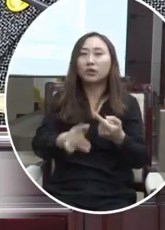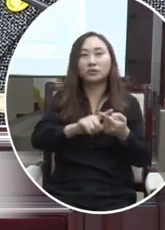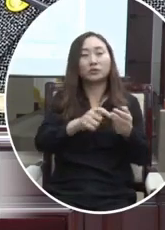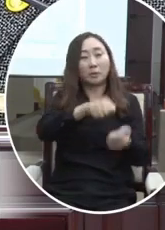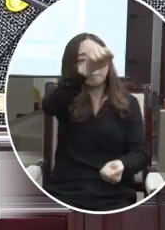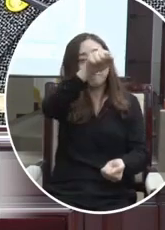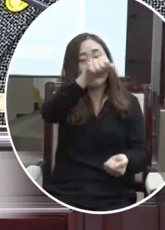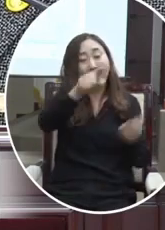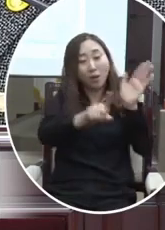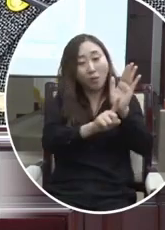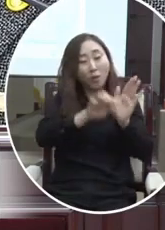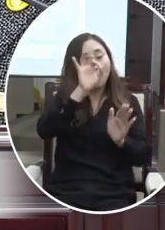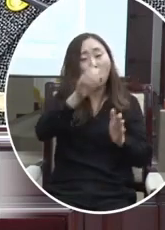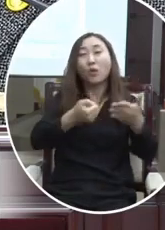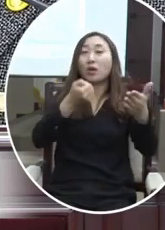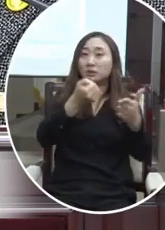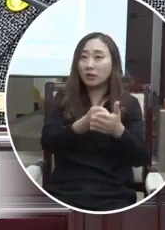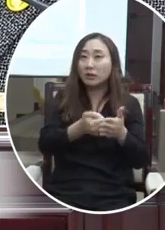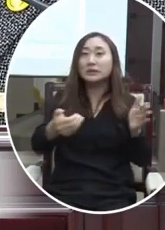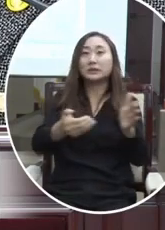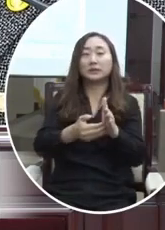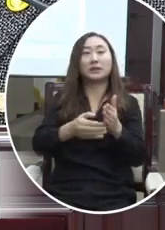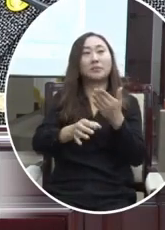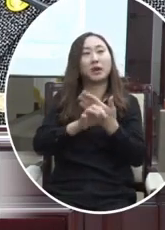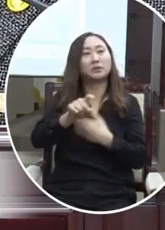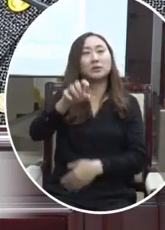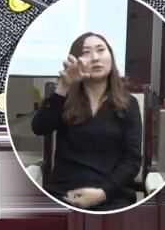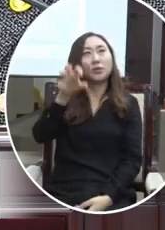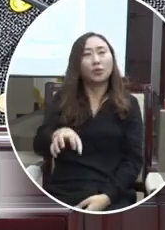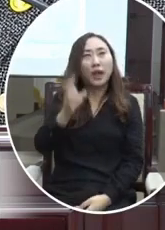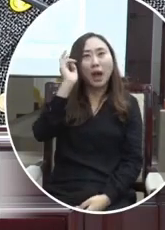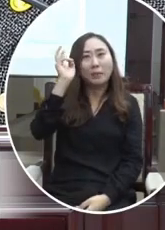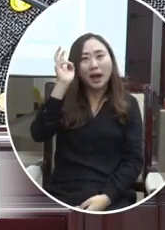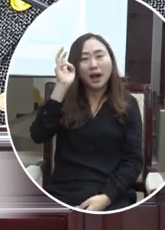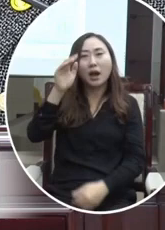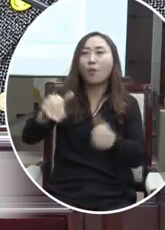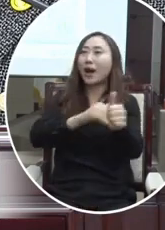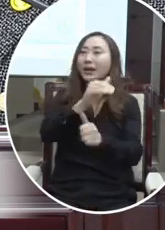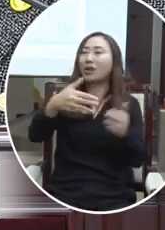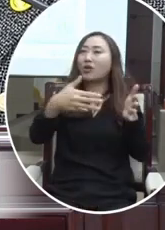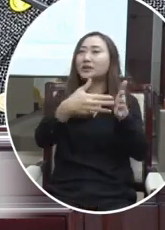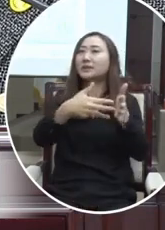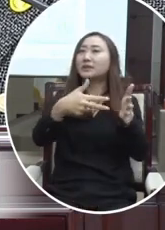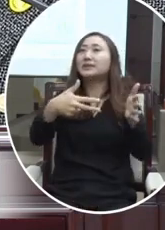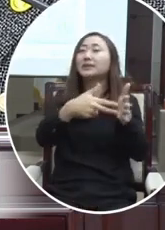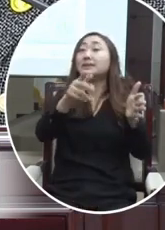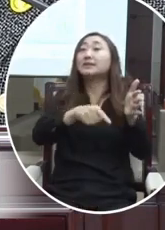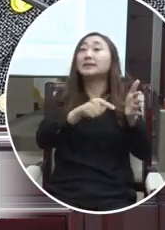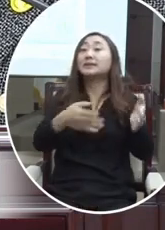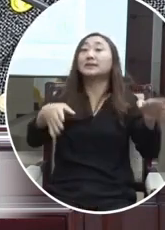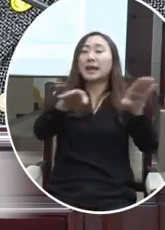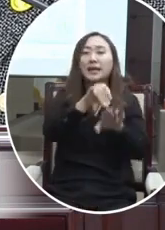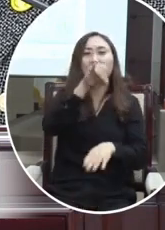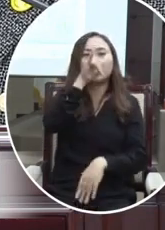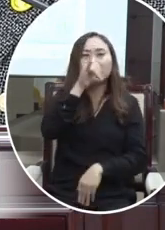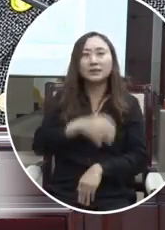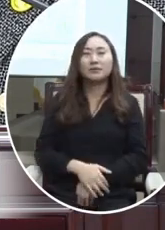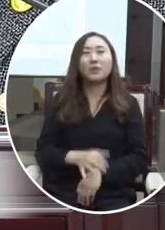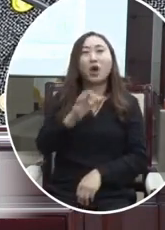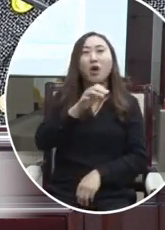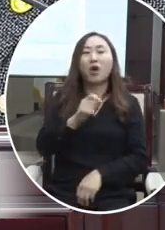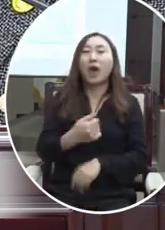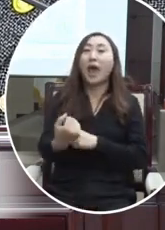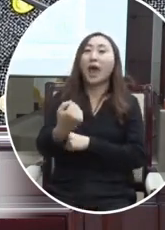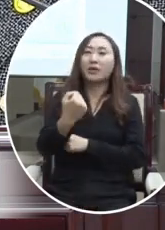공모를 연초에 해서 지정이 되면 지금 공간은 아무래도 이제 환경재단이 입주해 있는 에너지